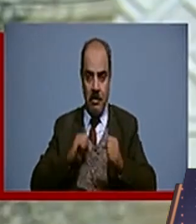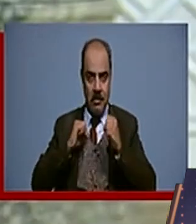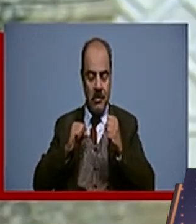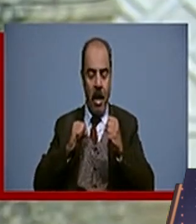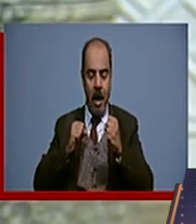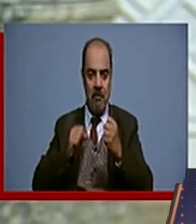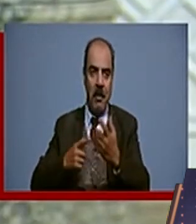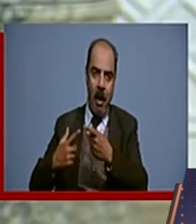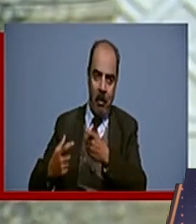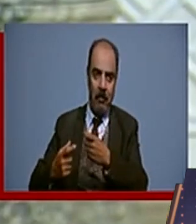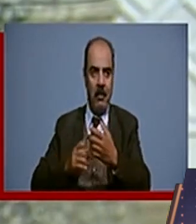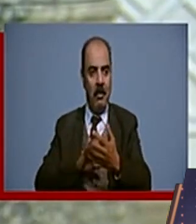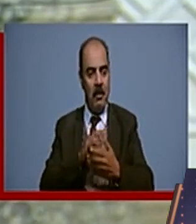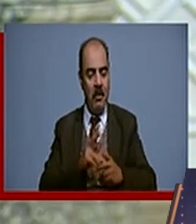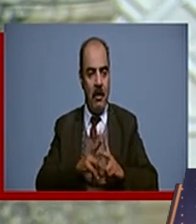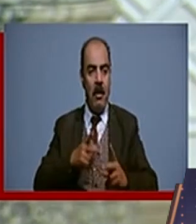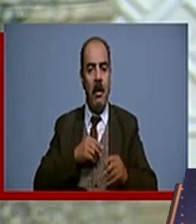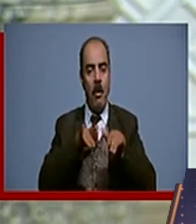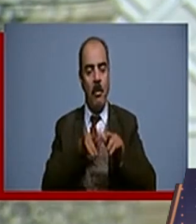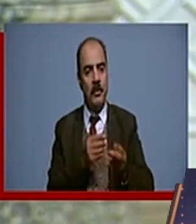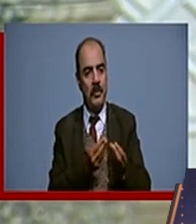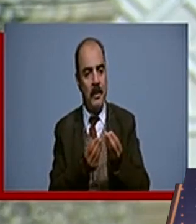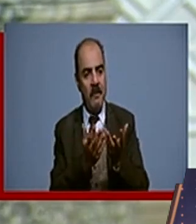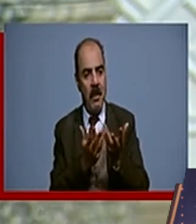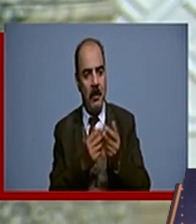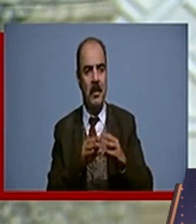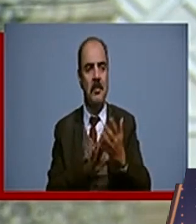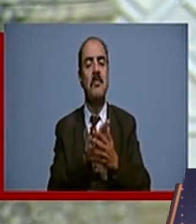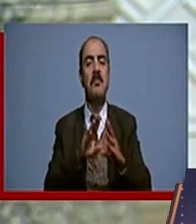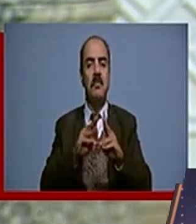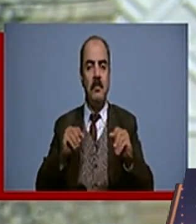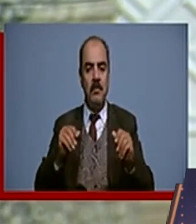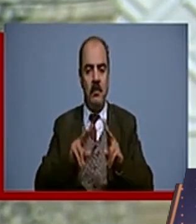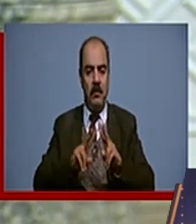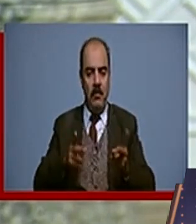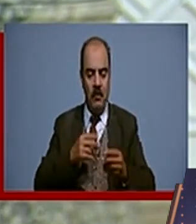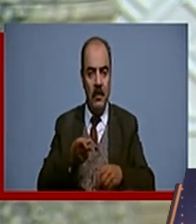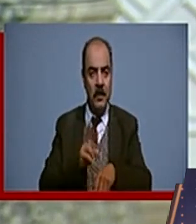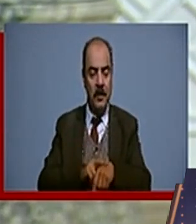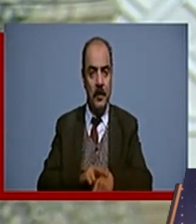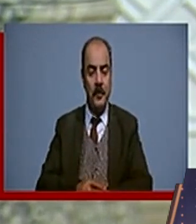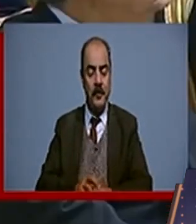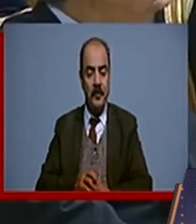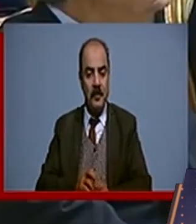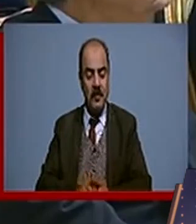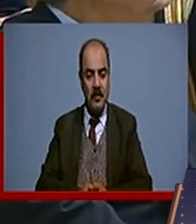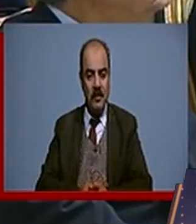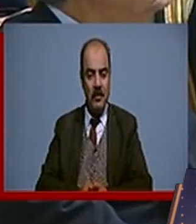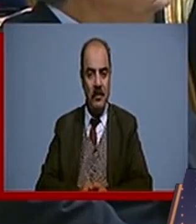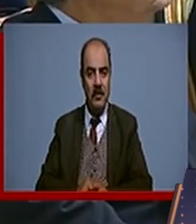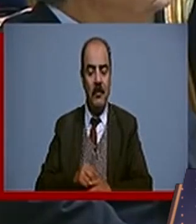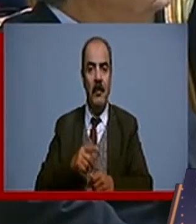التحديات، ولكننا نتباحثنا من أجل إيجاد حلول لتغير المناخ والطاقة